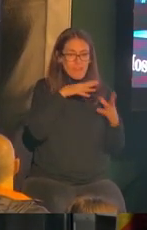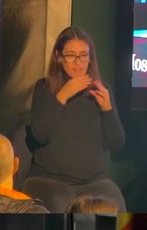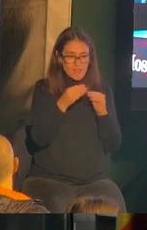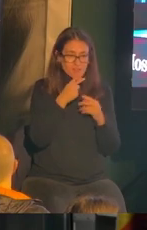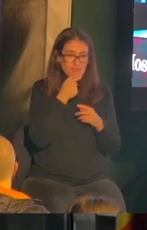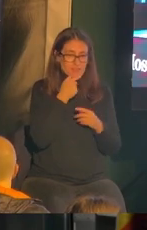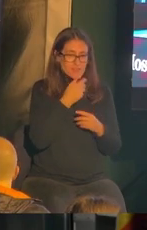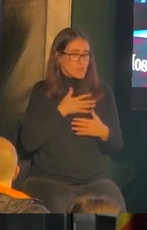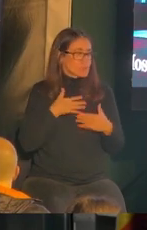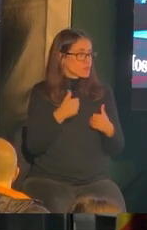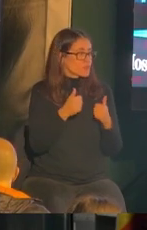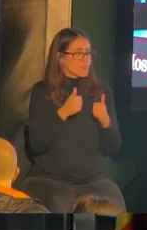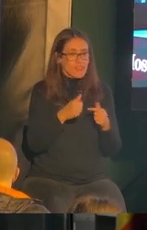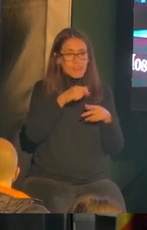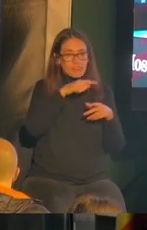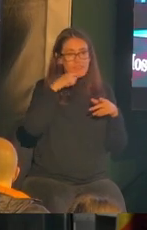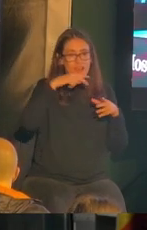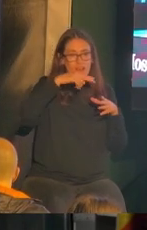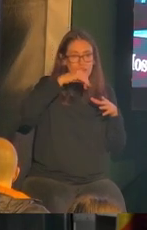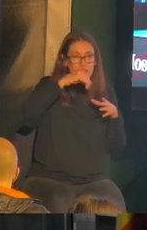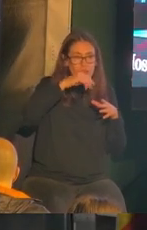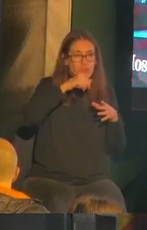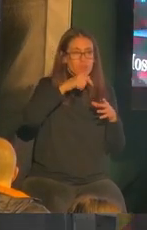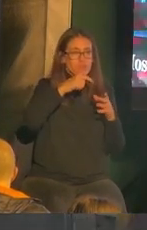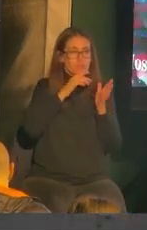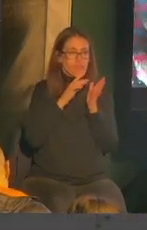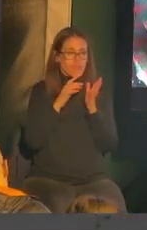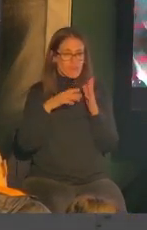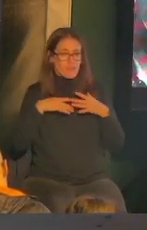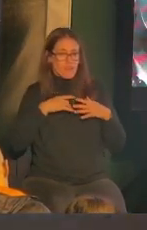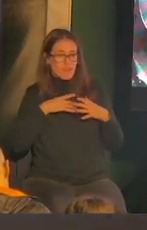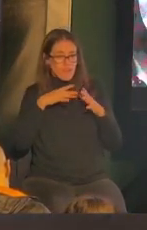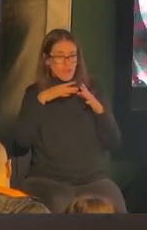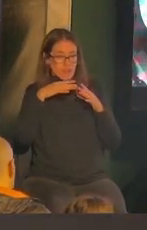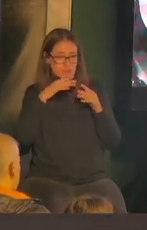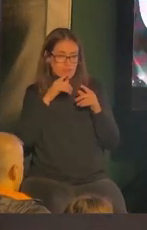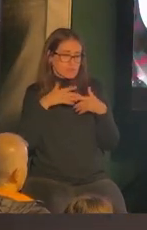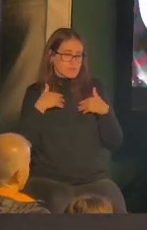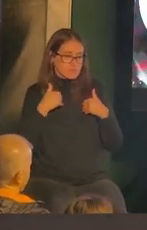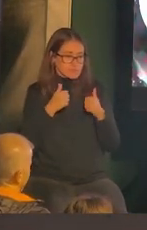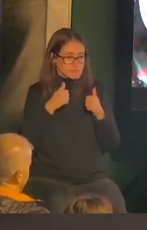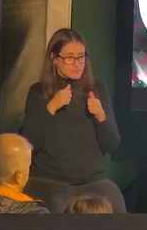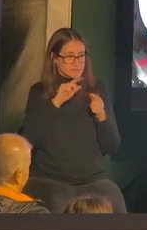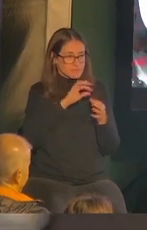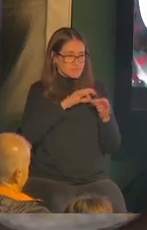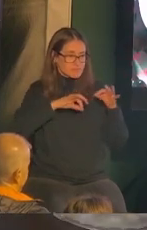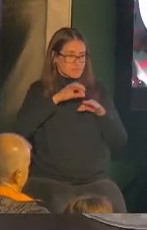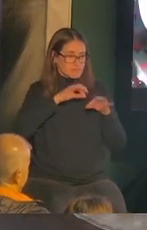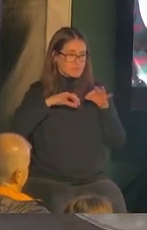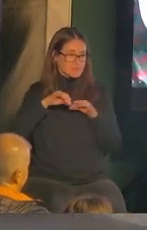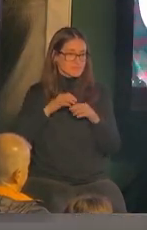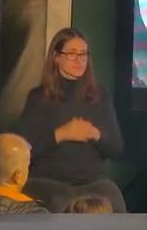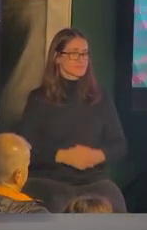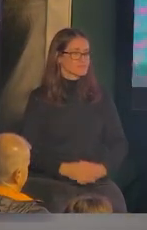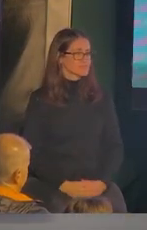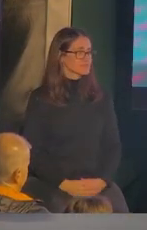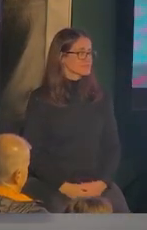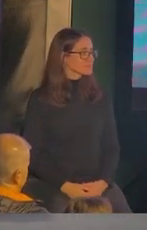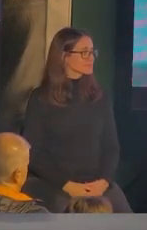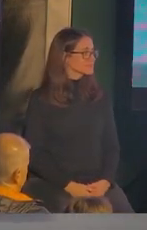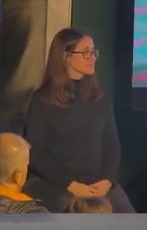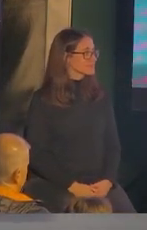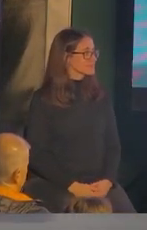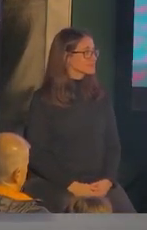els tipus de sucres, les farines, no hi ha problema. Gràcies, Martí. Sí, deixem una mica.